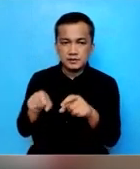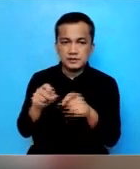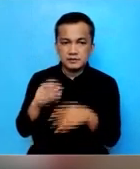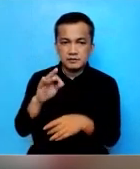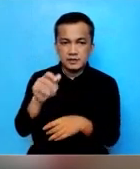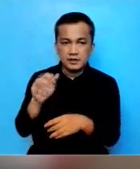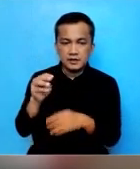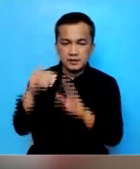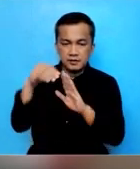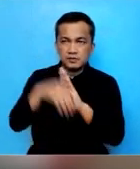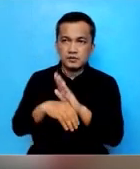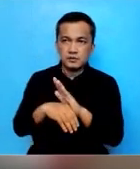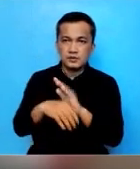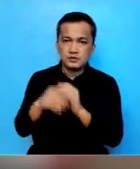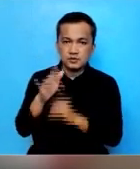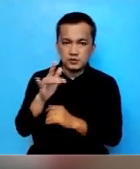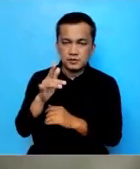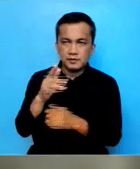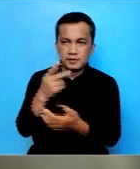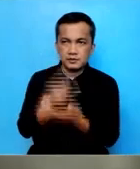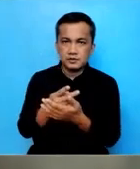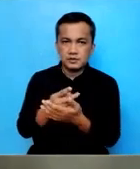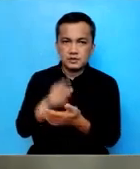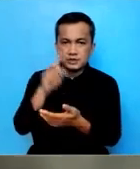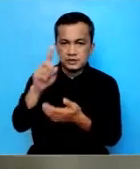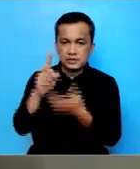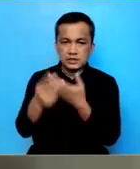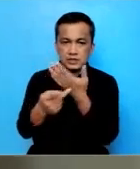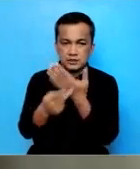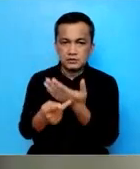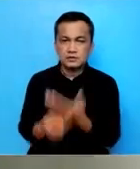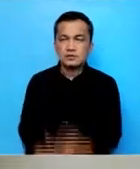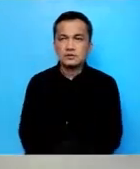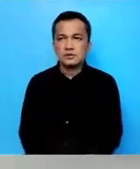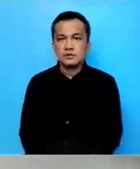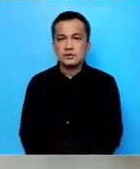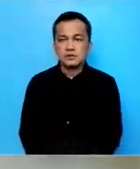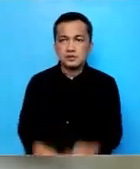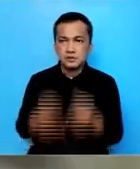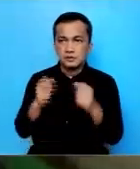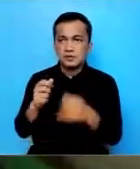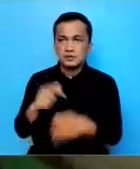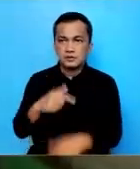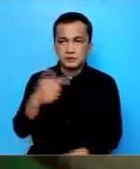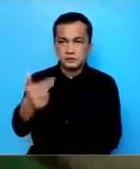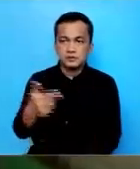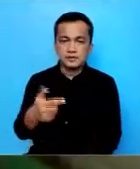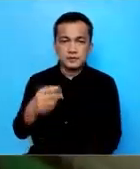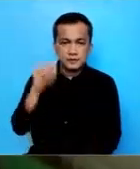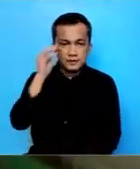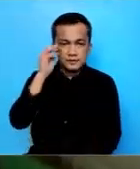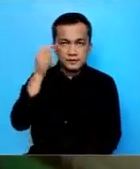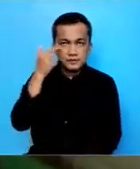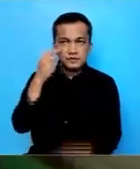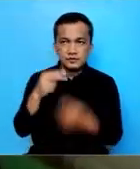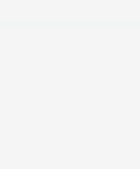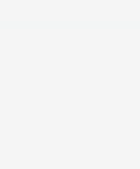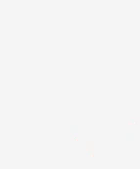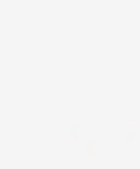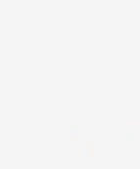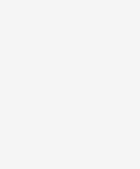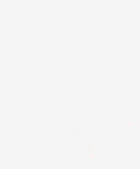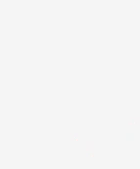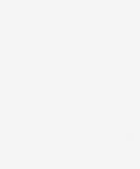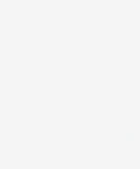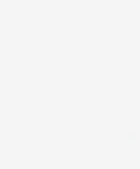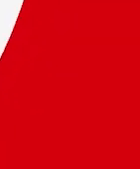bumaba hanggang 25 pesos per kilo. Nagbabalita mula sa frontline, Mon Gualvez, News 5.